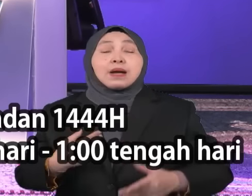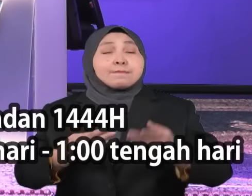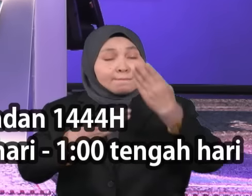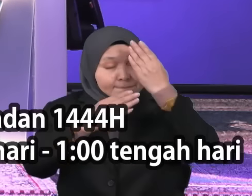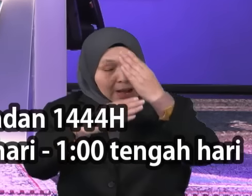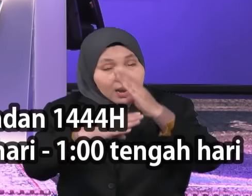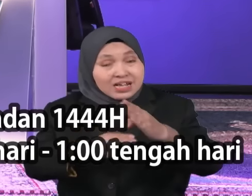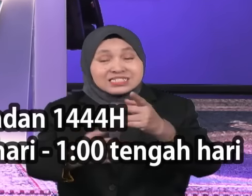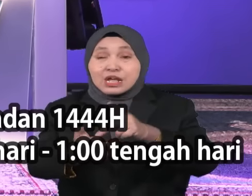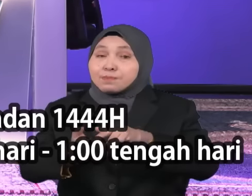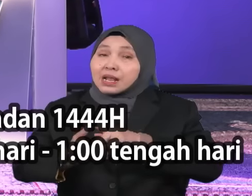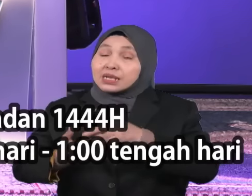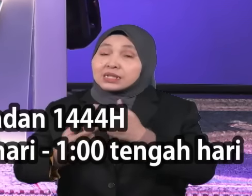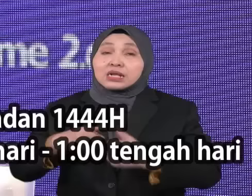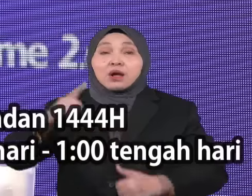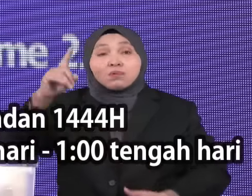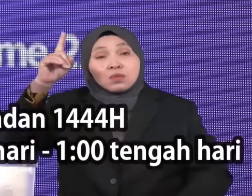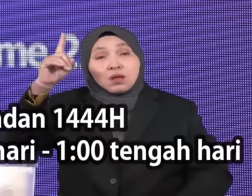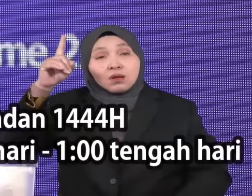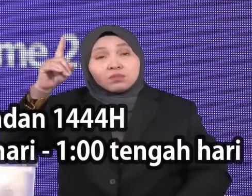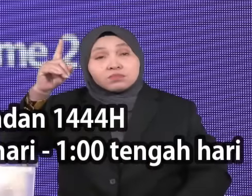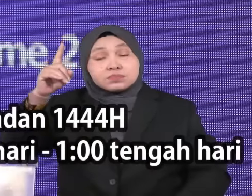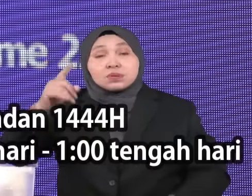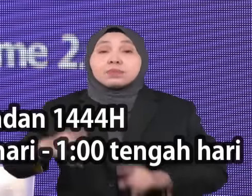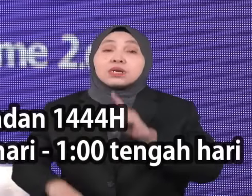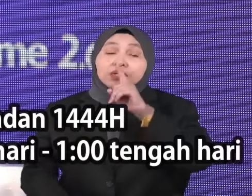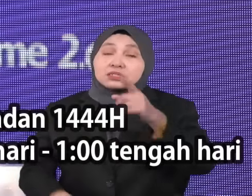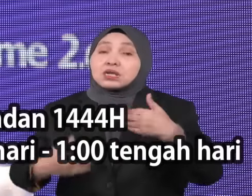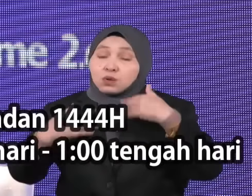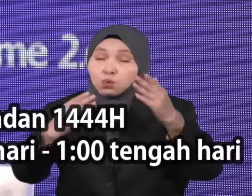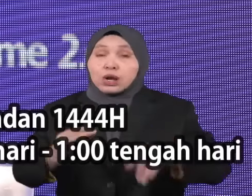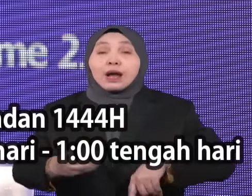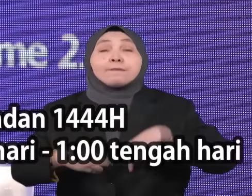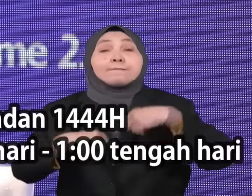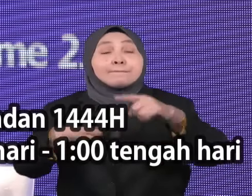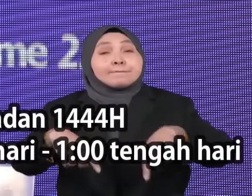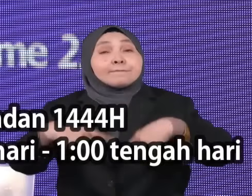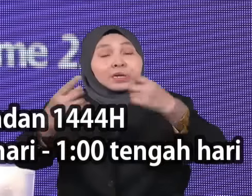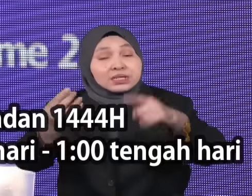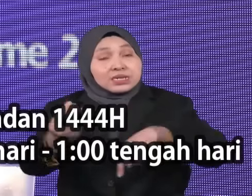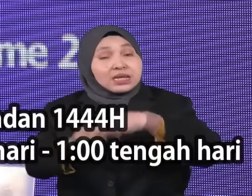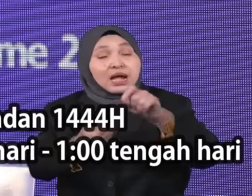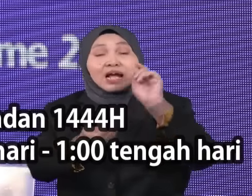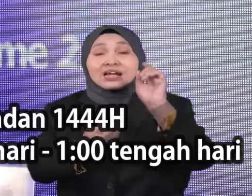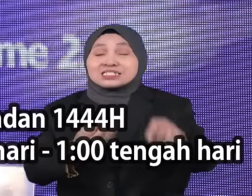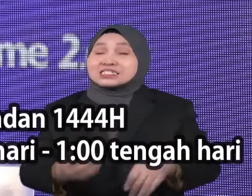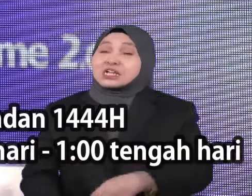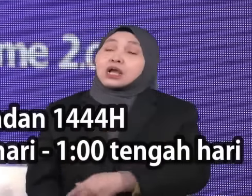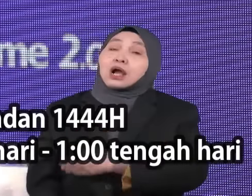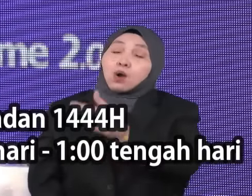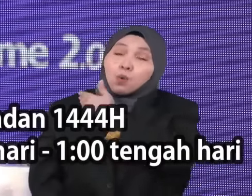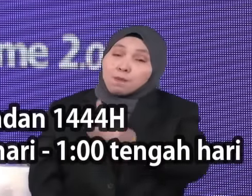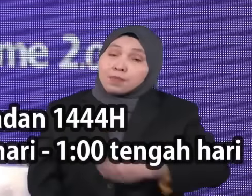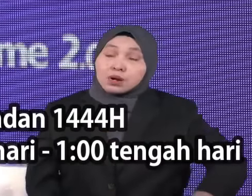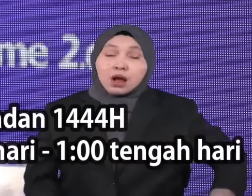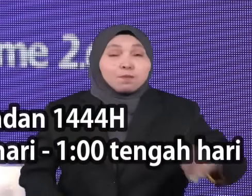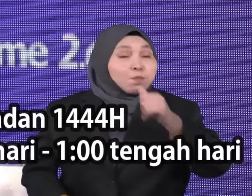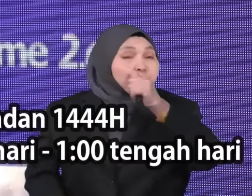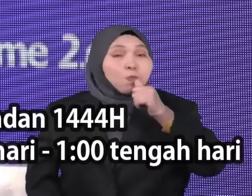balasan pahala daripada Allah Subhanahu taala. Rupa-rupanya ada orang pergi haji, ada orang pergi umrah, berpuasa, solat,